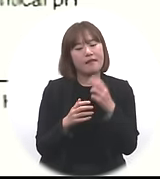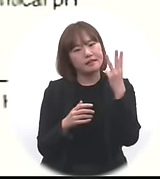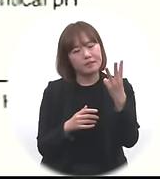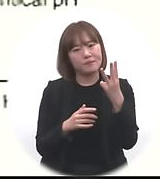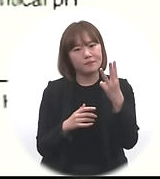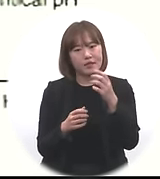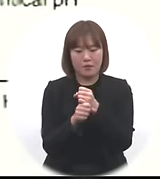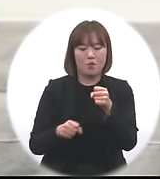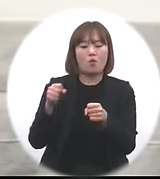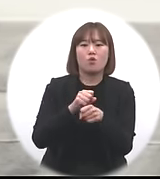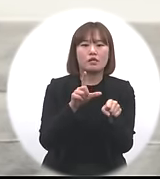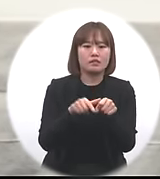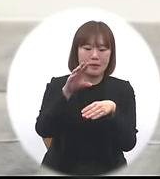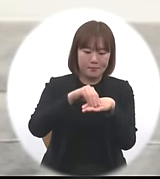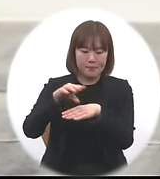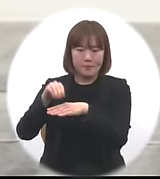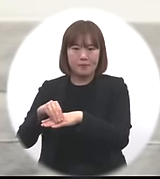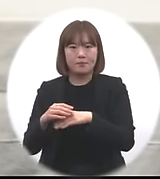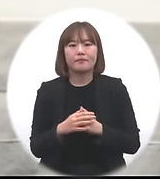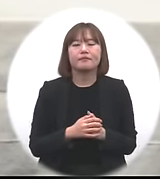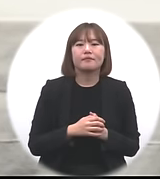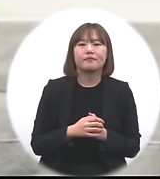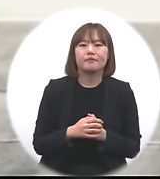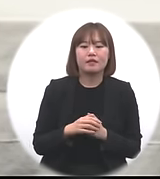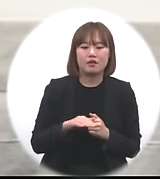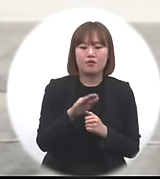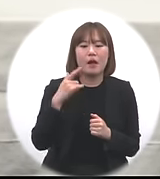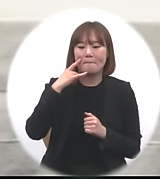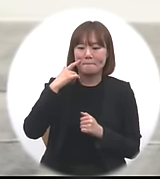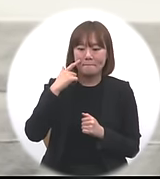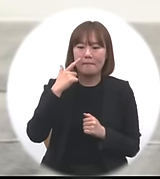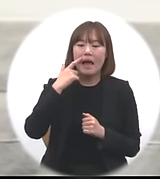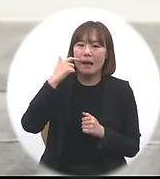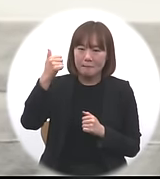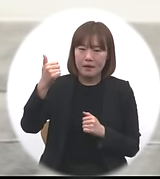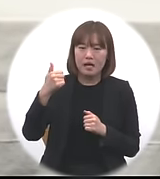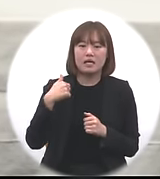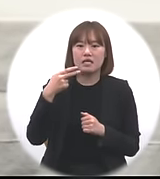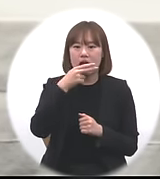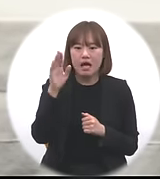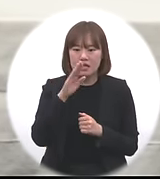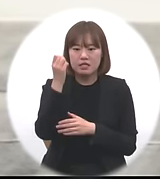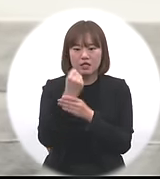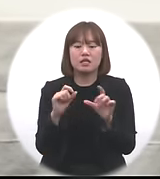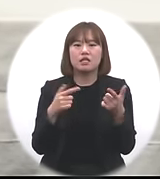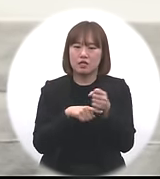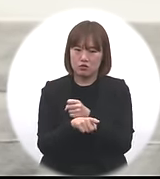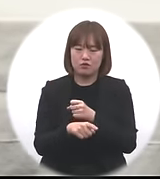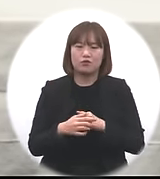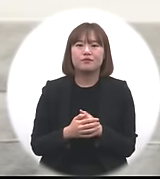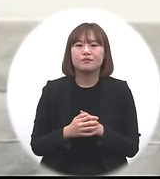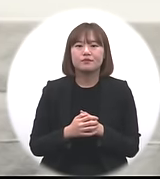상황이 세번 복구되는 시간이 꽤 많이 있습니다. 이게 우리 아버지가 이를 안 닦는데도 안 썩는 이유예요.